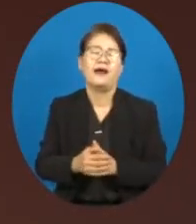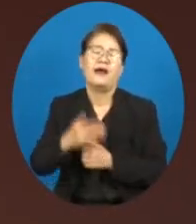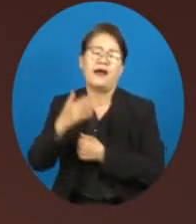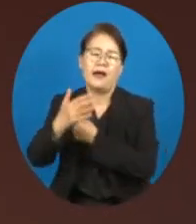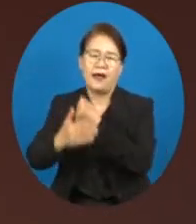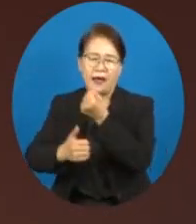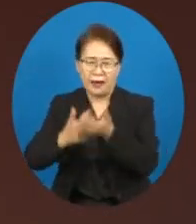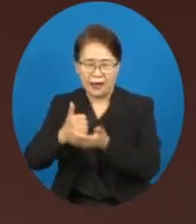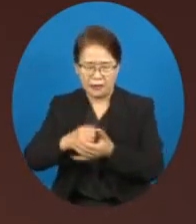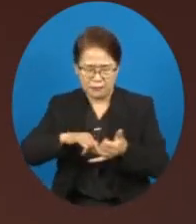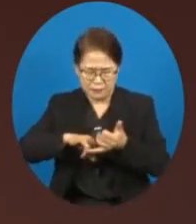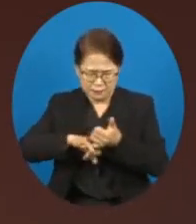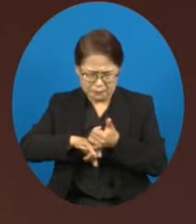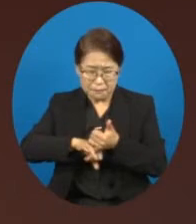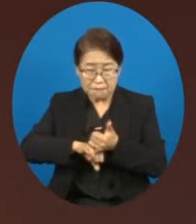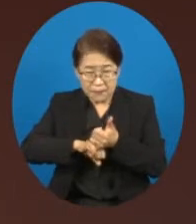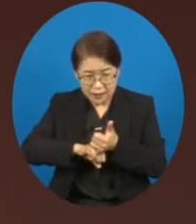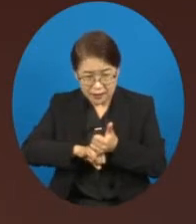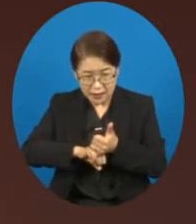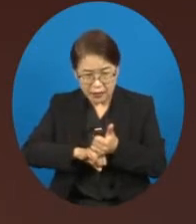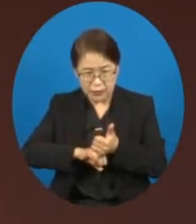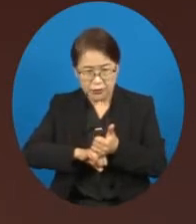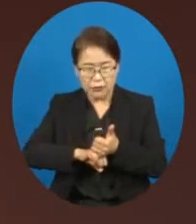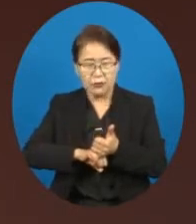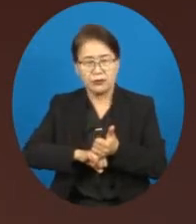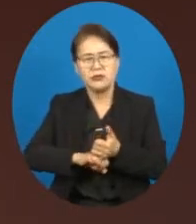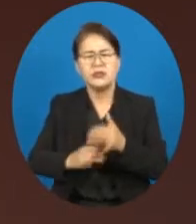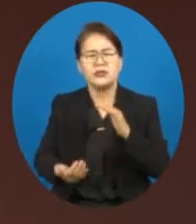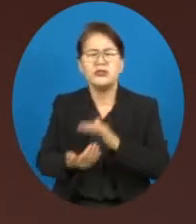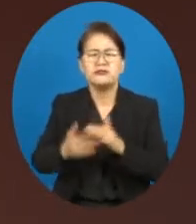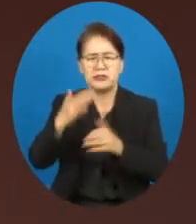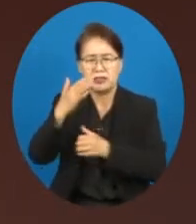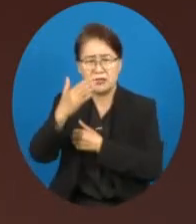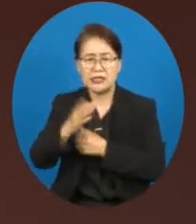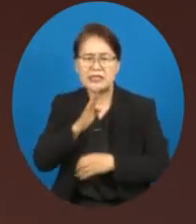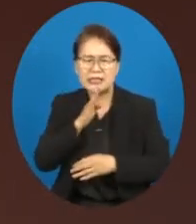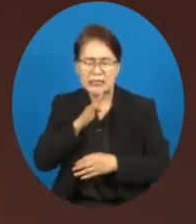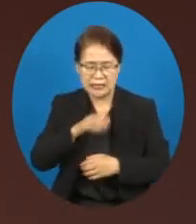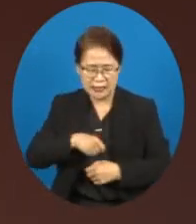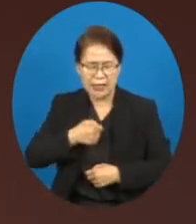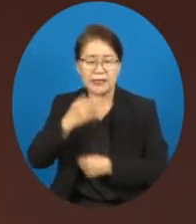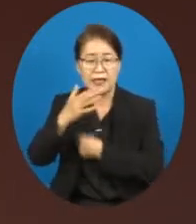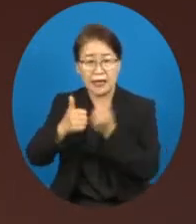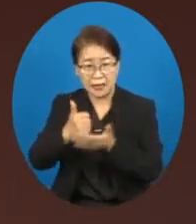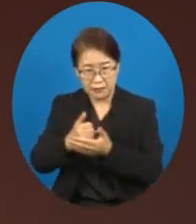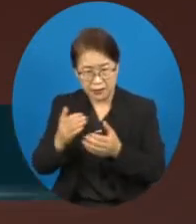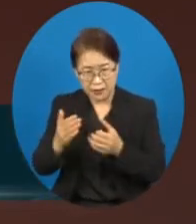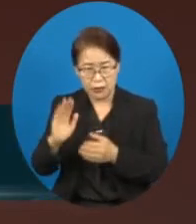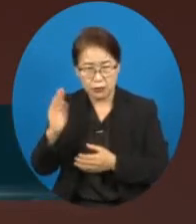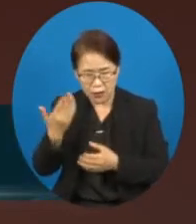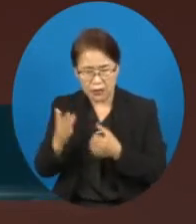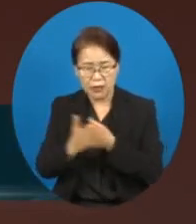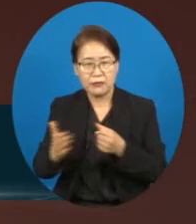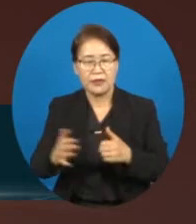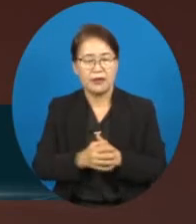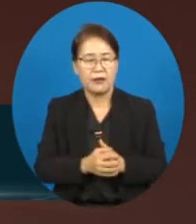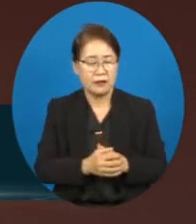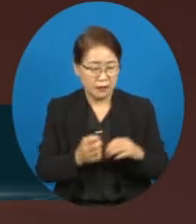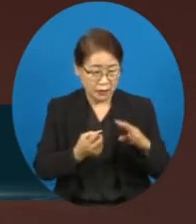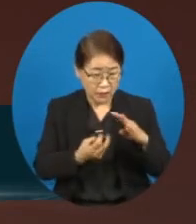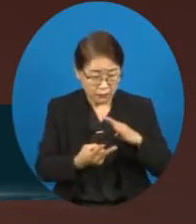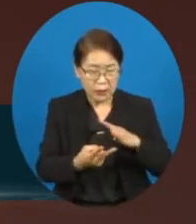지키시는 신실하신 하나님이시기 때문입니다. 그래서 바울은 빌립보서 1장